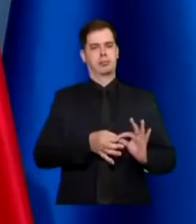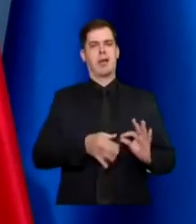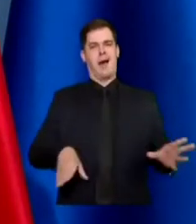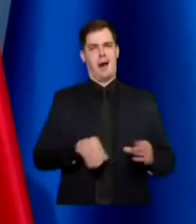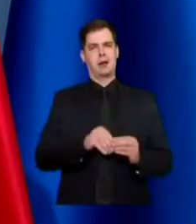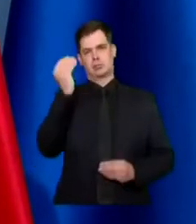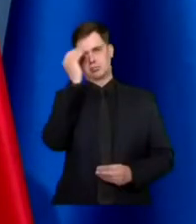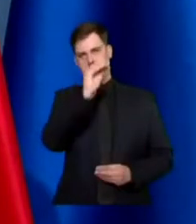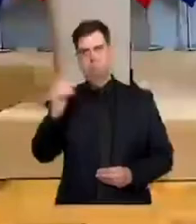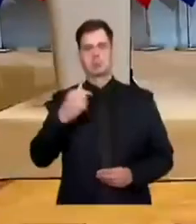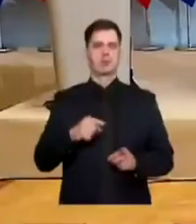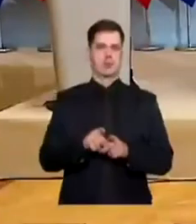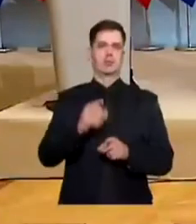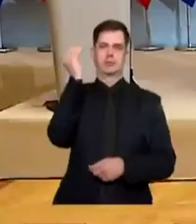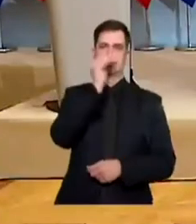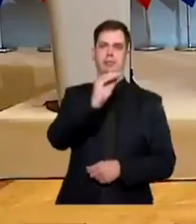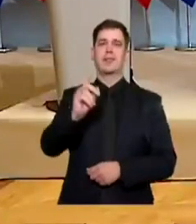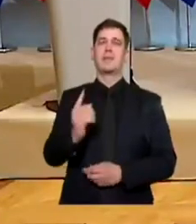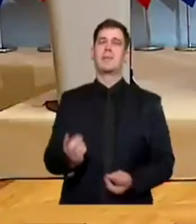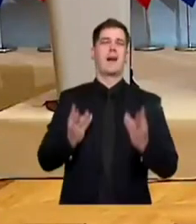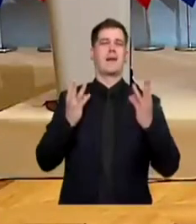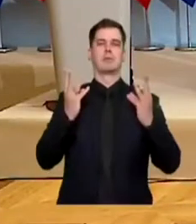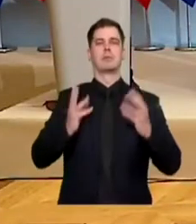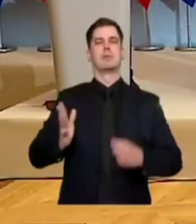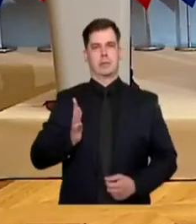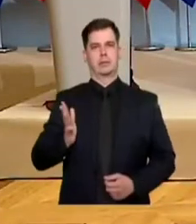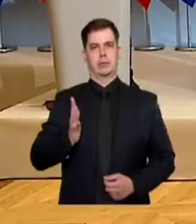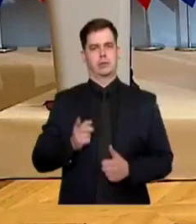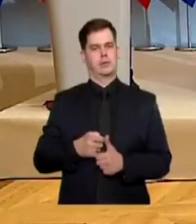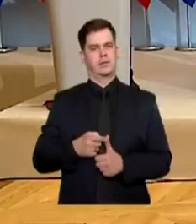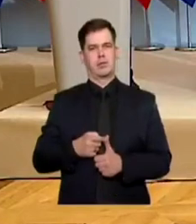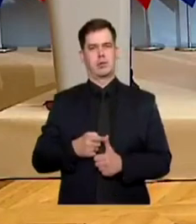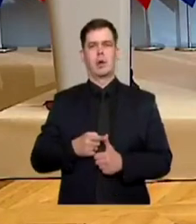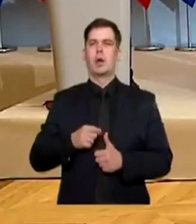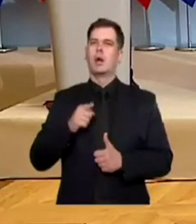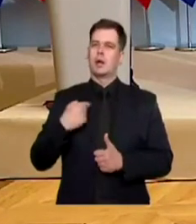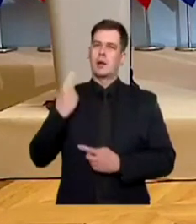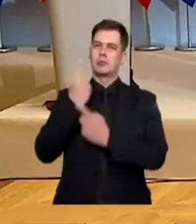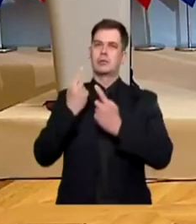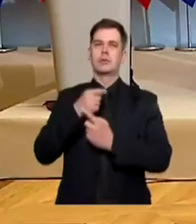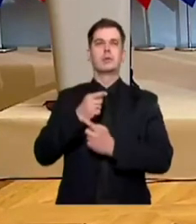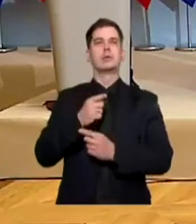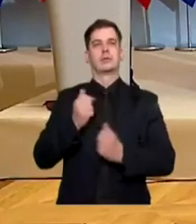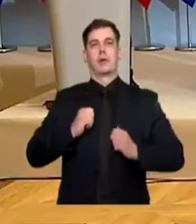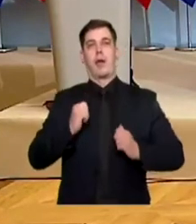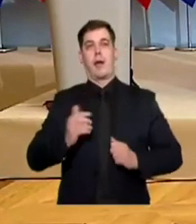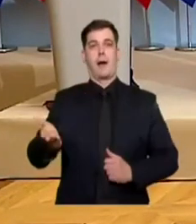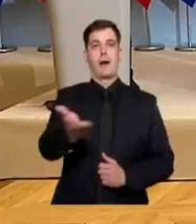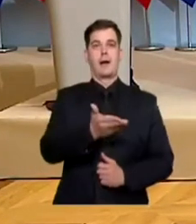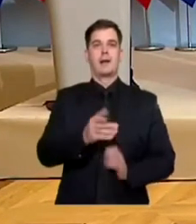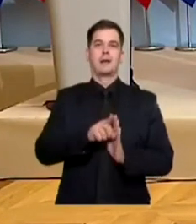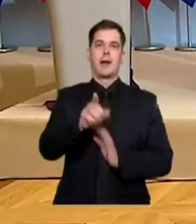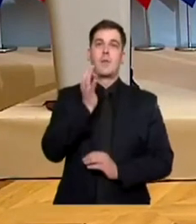komunikat, znowu stawiając bezpieczeństwo na pierwszym miejscu, myślę, że jest tym długo oczekiwanym dla